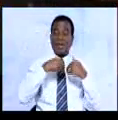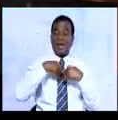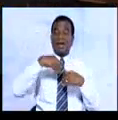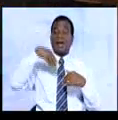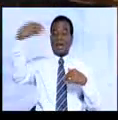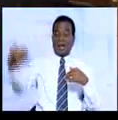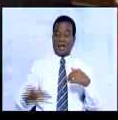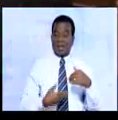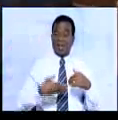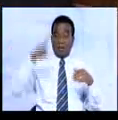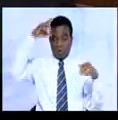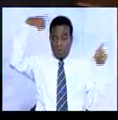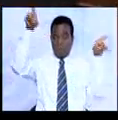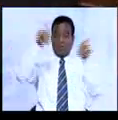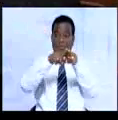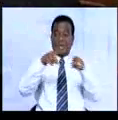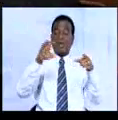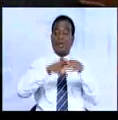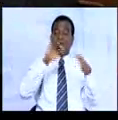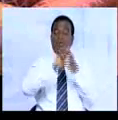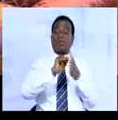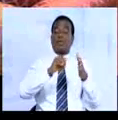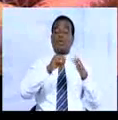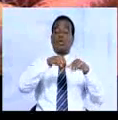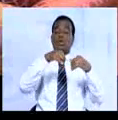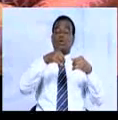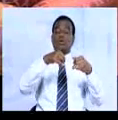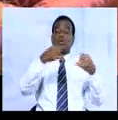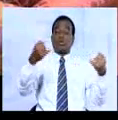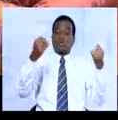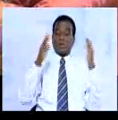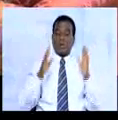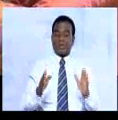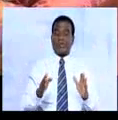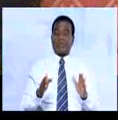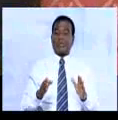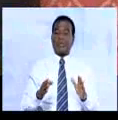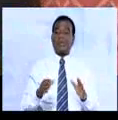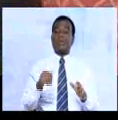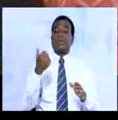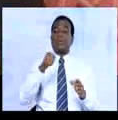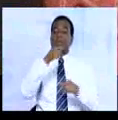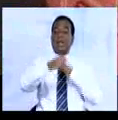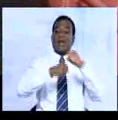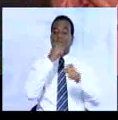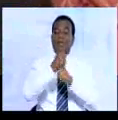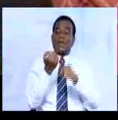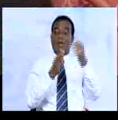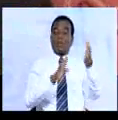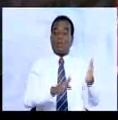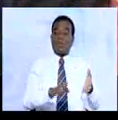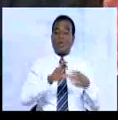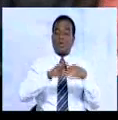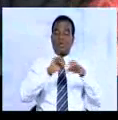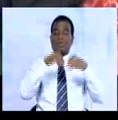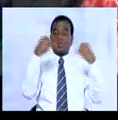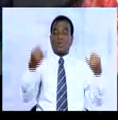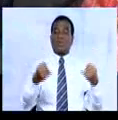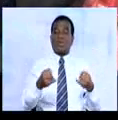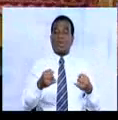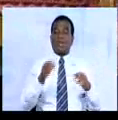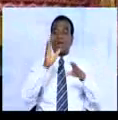France Internationale, assassiné en 2003 à Abidjan. 10 ans après, la Côte d'Ivoire a honoré